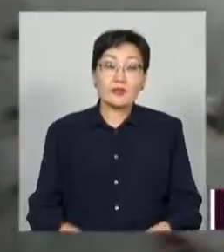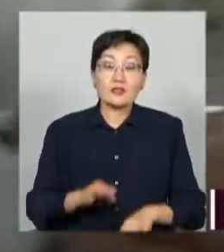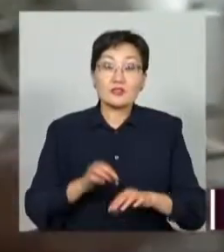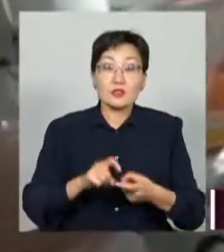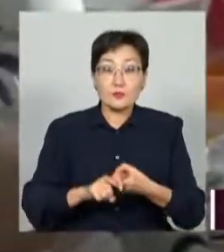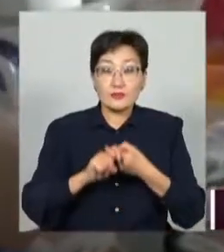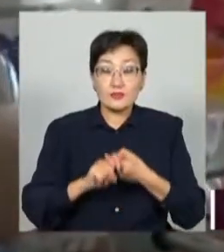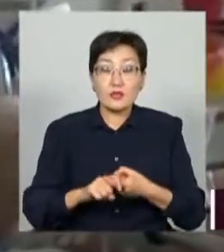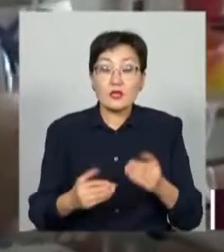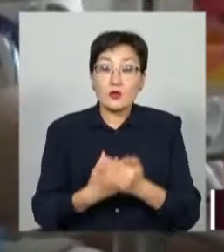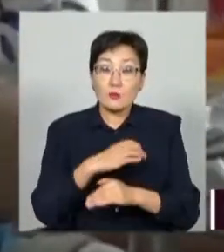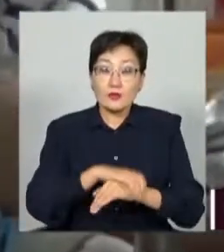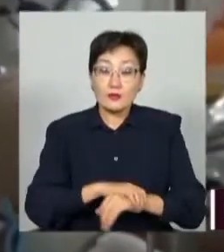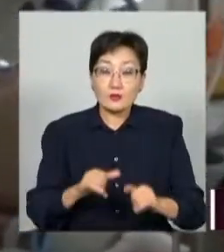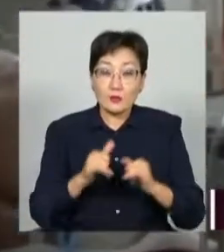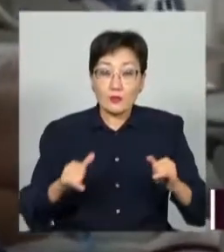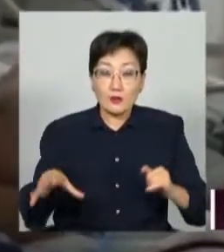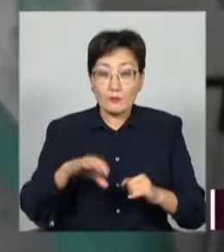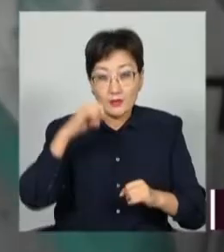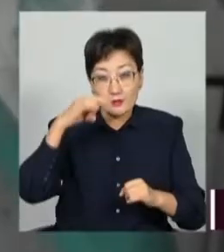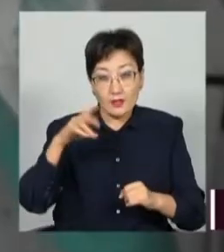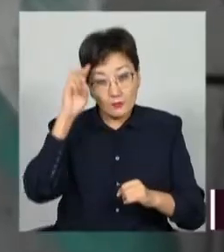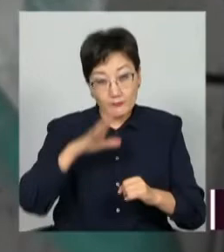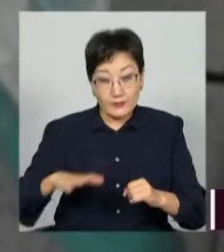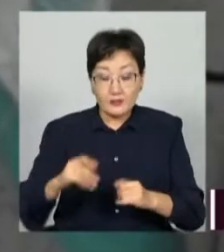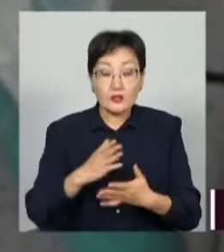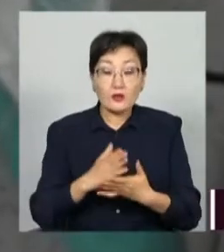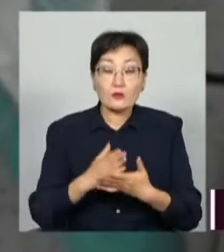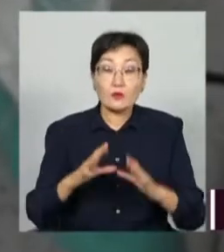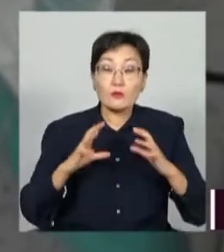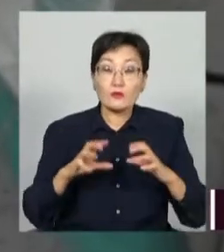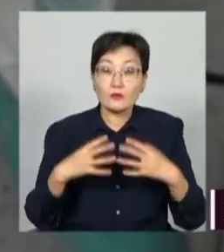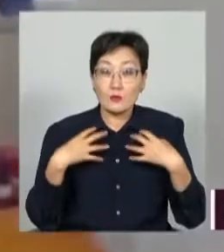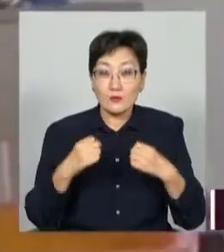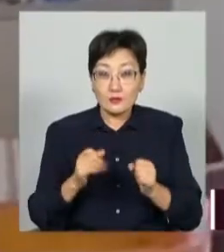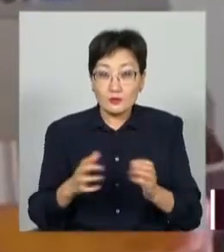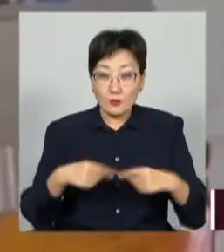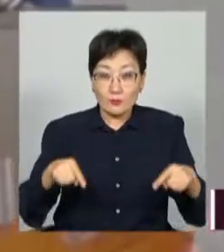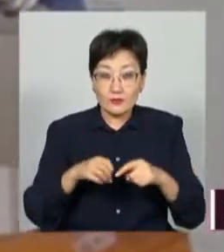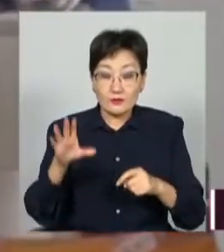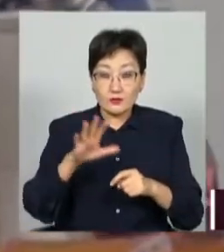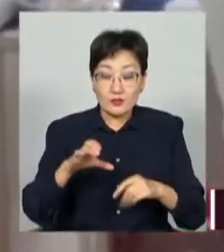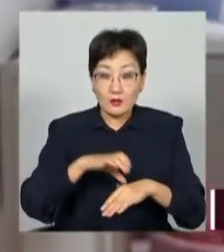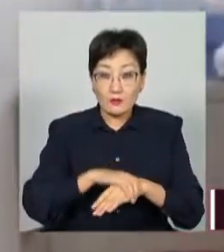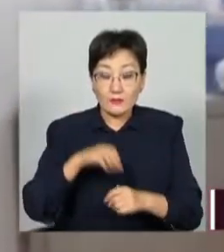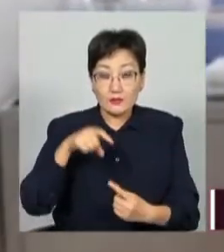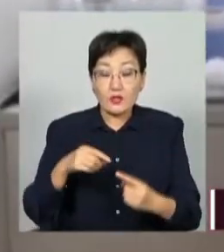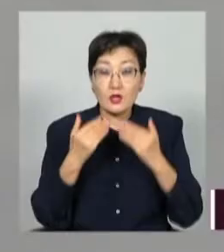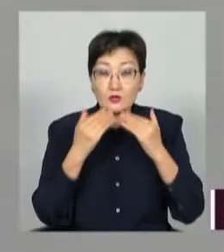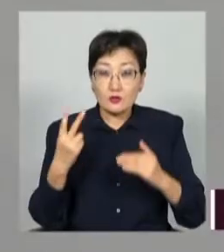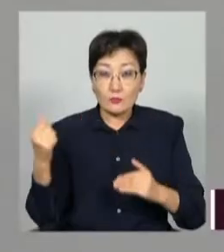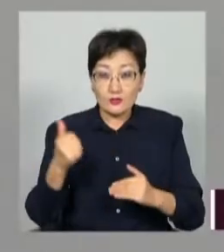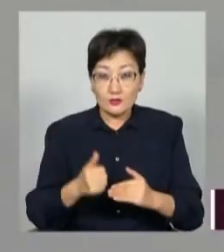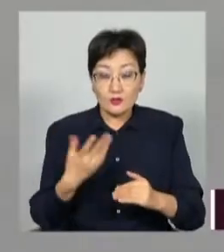Коронавирус инфекциясының омикрон нұсқасының таралуы барлық елде байқалып отыр. Дүниежүзілік денсаулық сақтау ұйымы Еуропалық өңірінің деректері бойынша соңғы 2